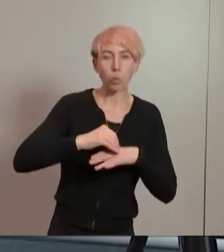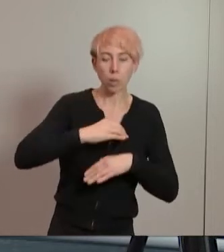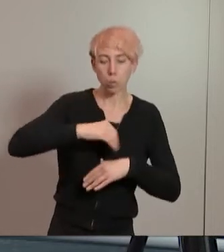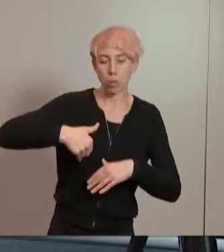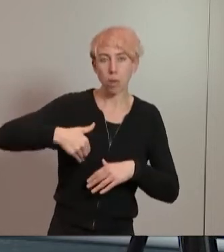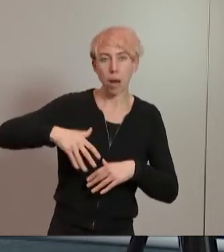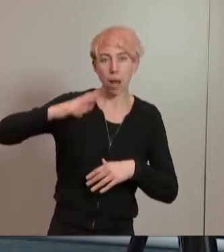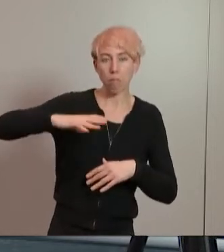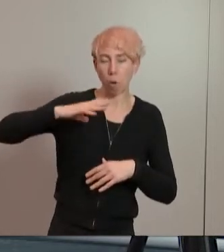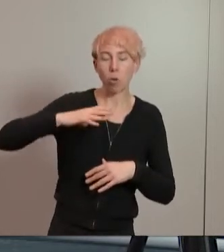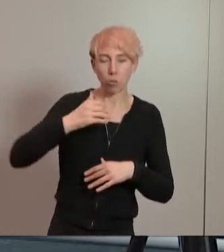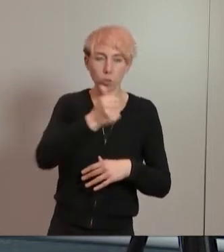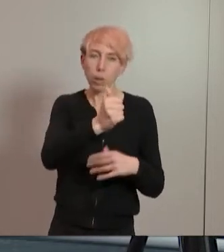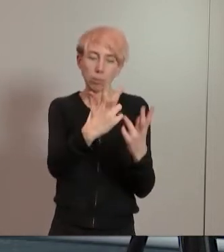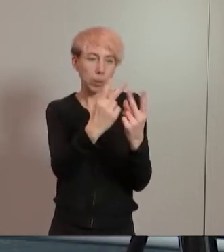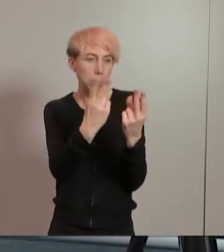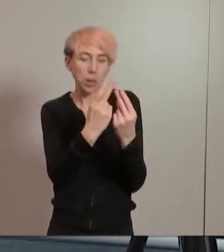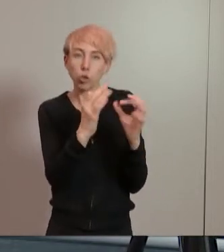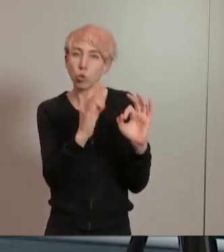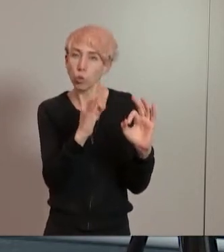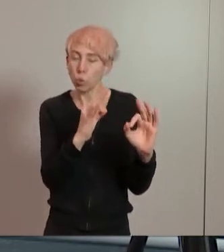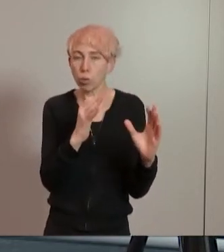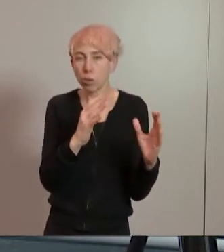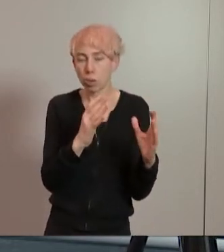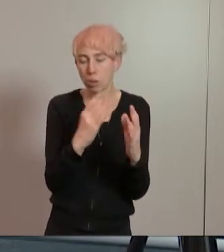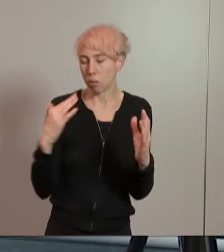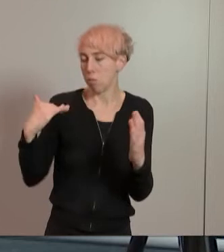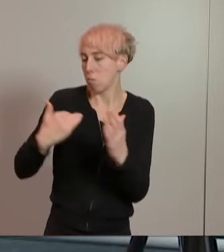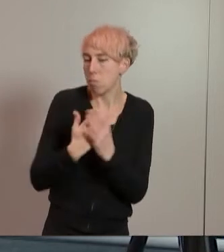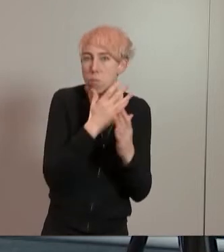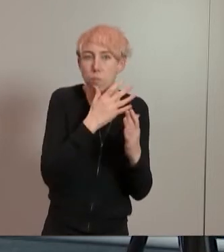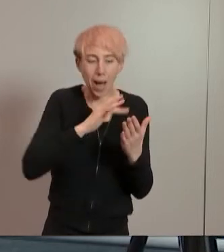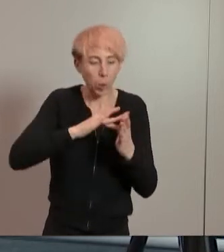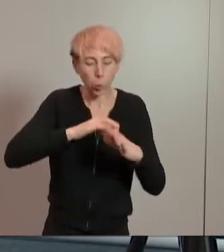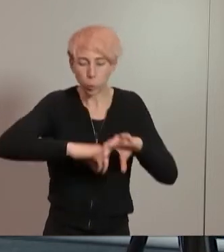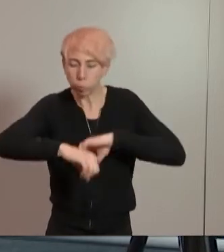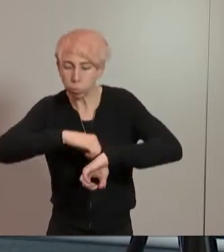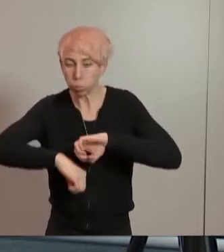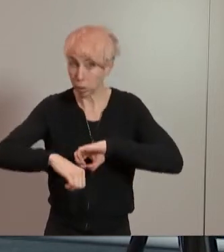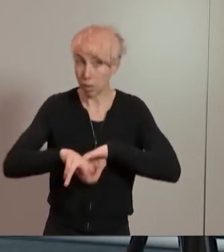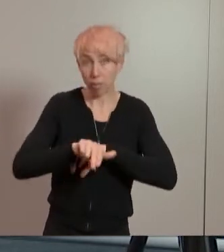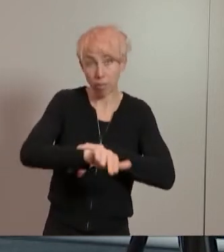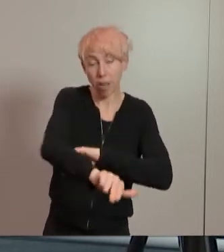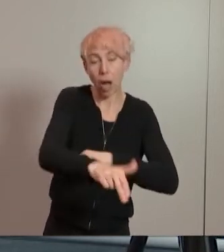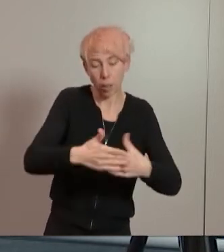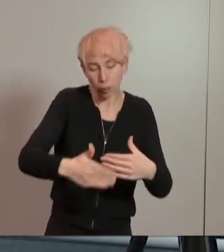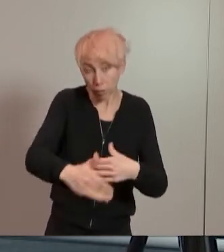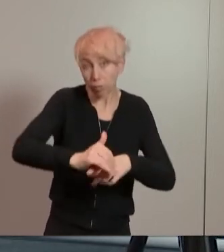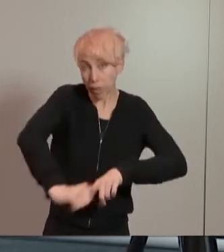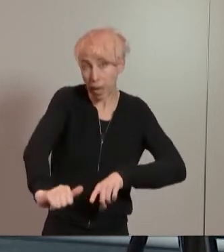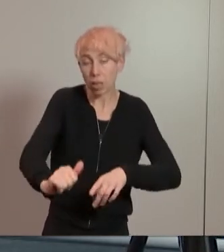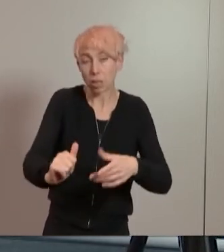En fait, vous nous aviez expliqué qu'effectivement, vous n'aviez pas pu, pour l'instant, mettre tout en œuvre, mais que vous alliez justement le faire à